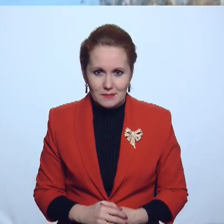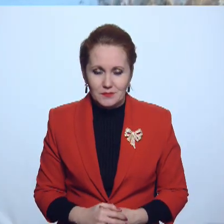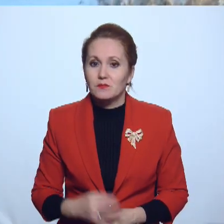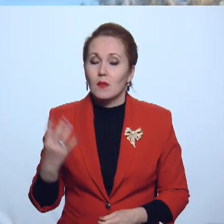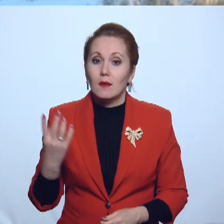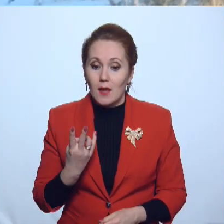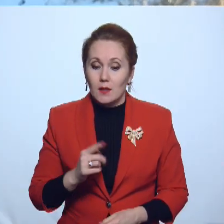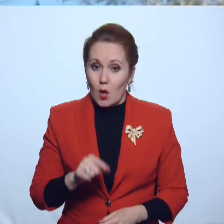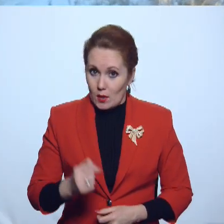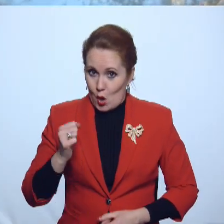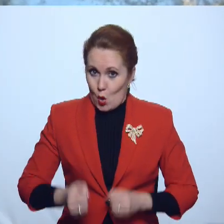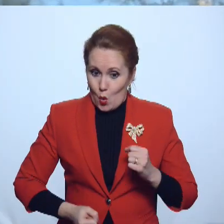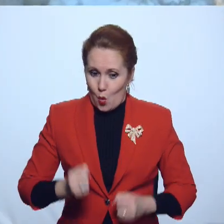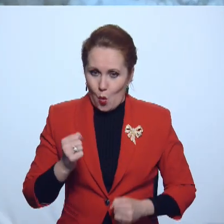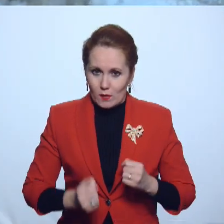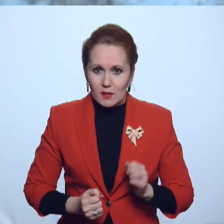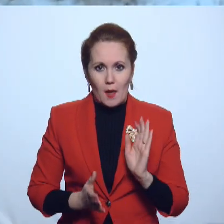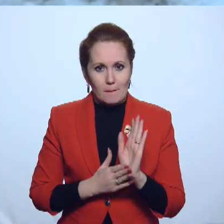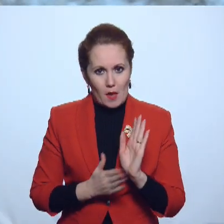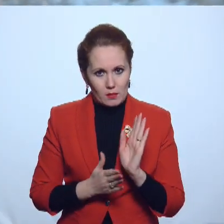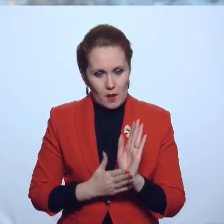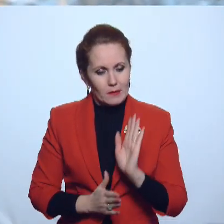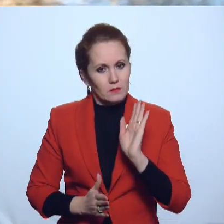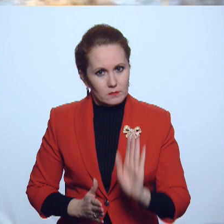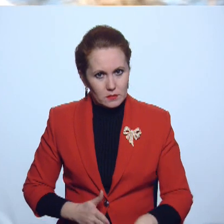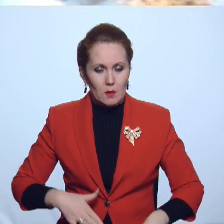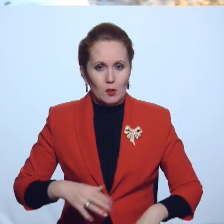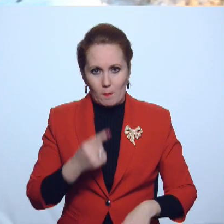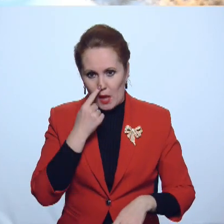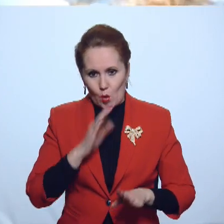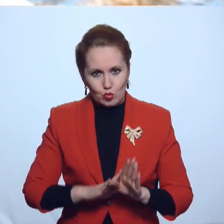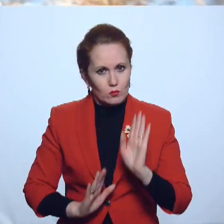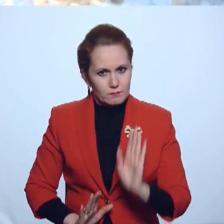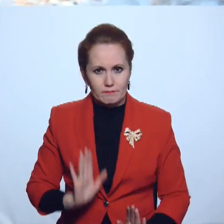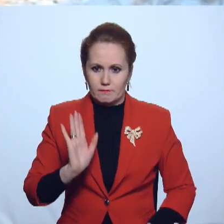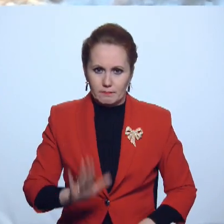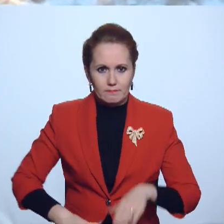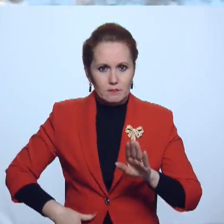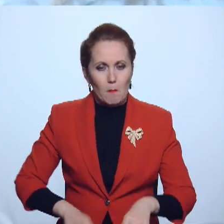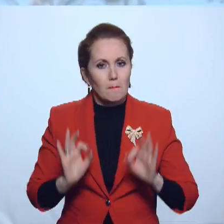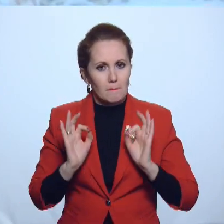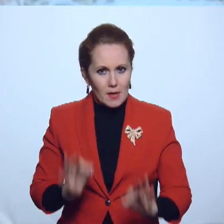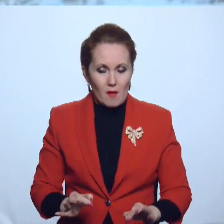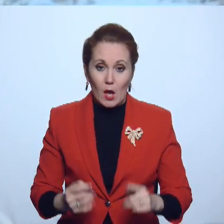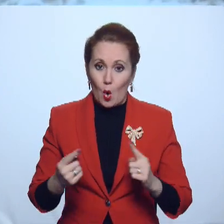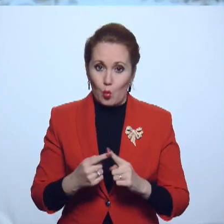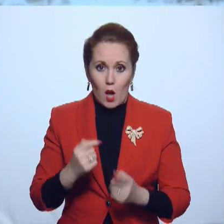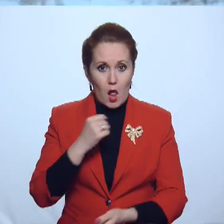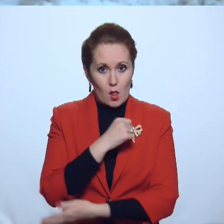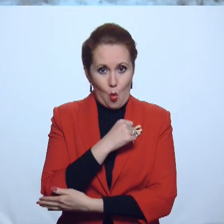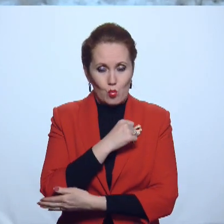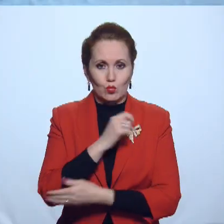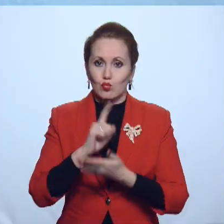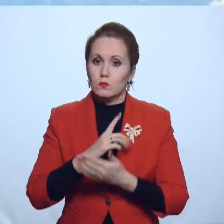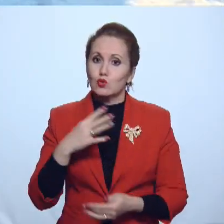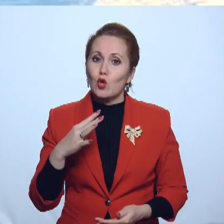Надо когда ходить, пятками наступаем. Сначала пятками, потом на носочек. И угол локтя должен быть